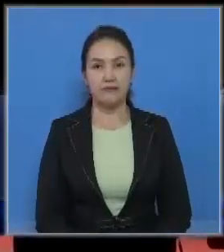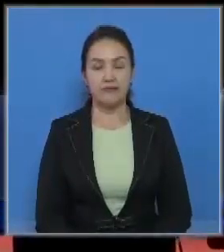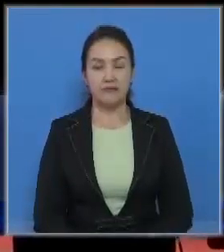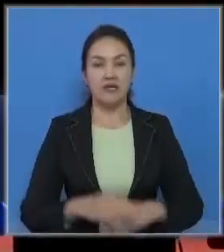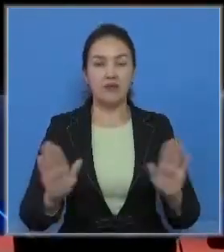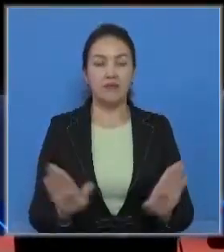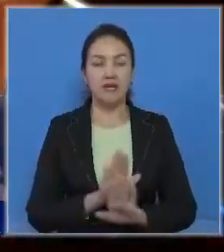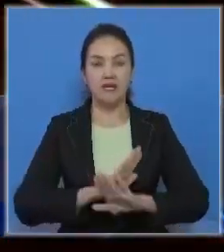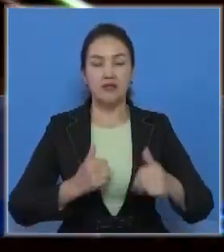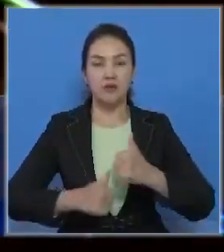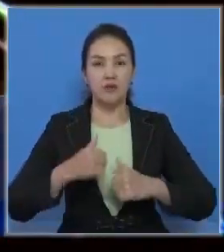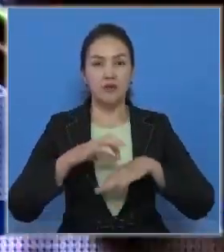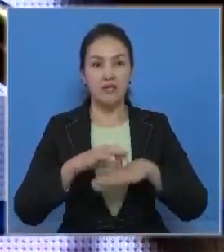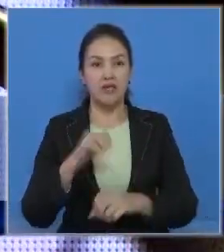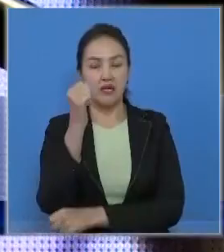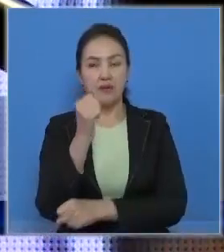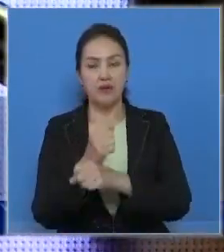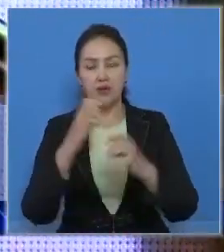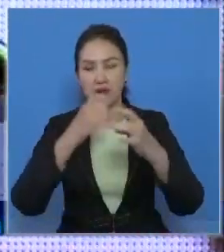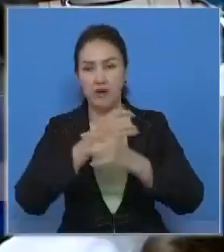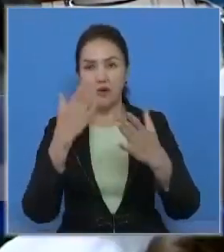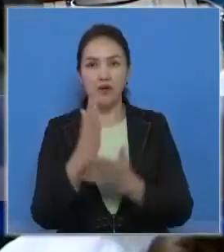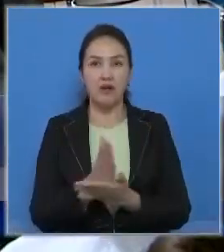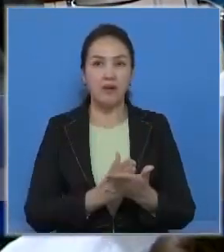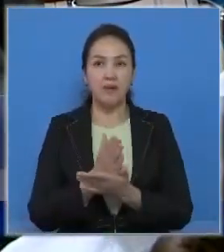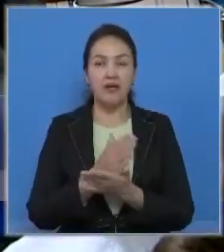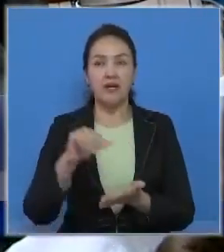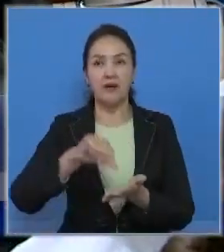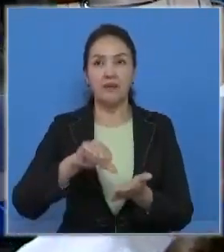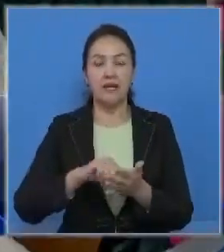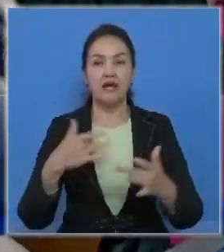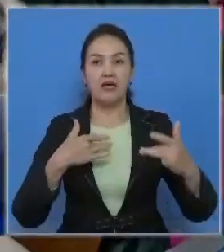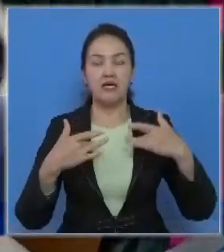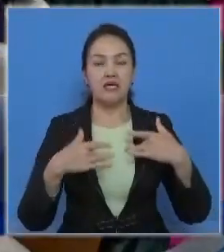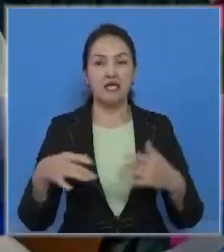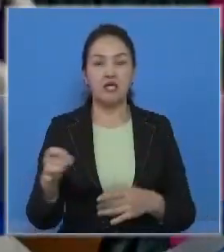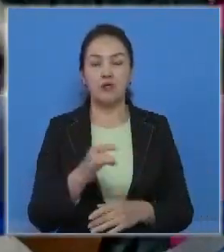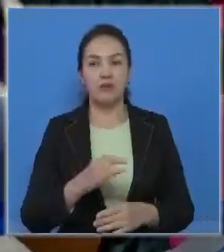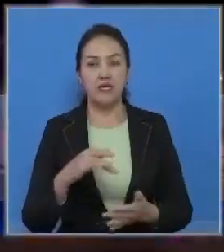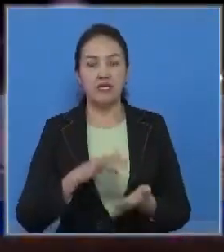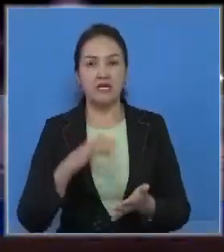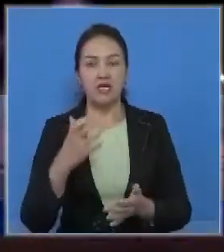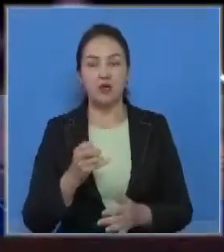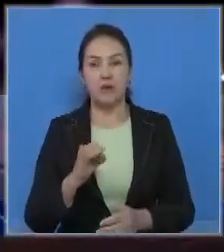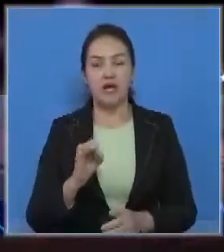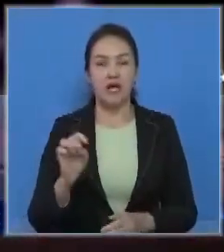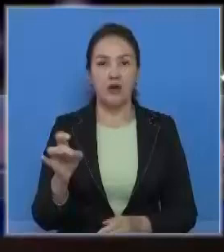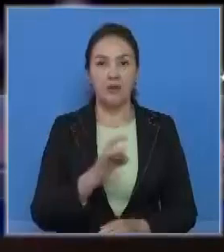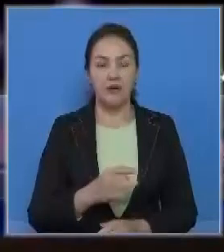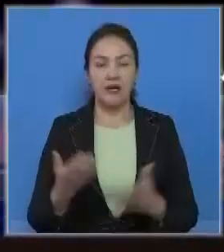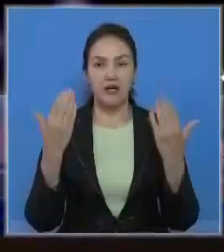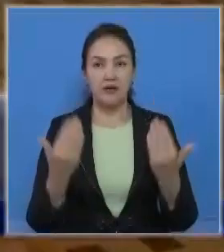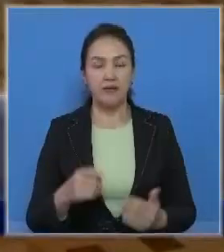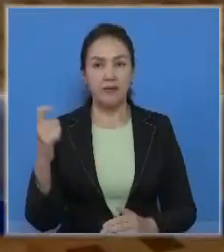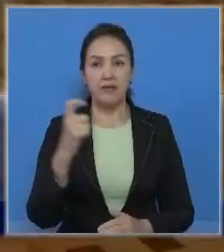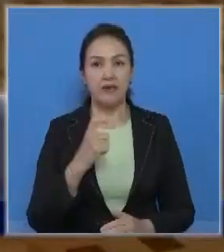песенный конкурс прошел среди работников культуры и государственных служащих в нем приняли участие артисты из райцентра и населенных пунктов района Сегодня